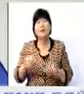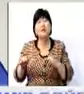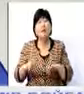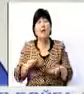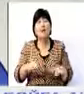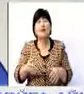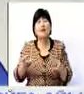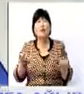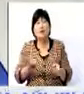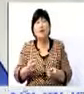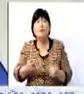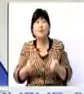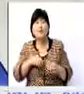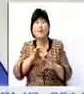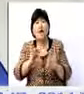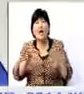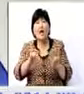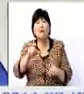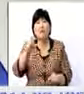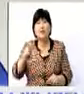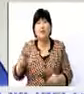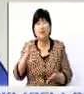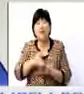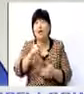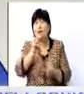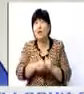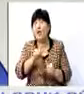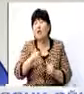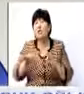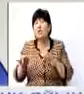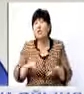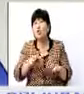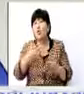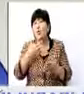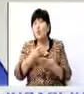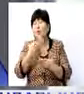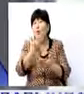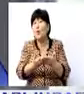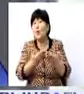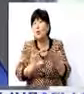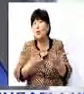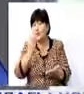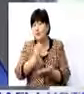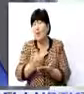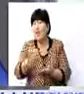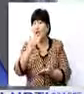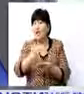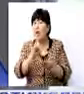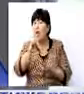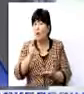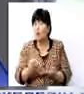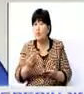жаңа мұқтаждығын айтып келіп жатқан жандар бар. Ол әрбір шараның өзінің көрсетілімдері бар. Егер